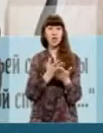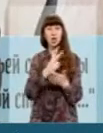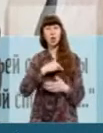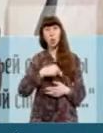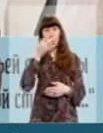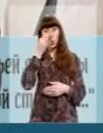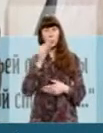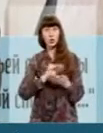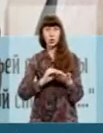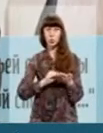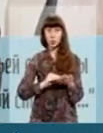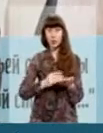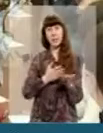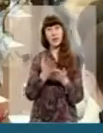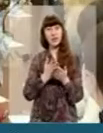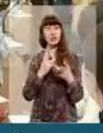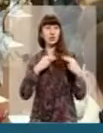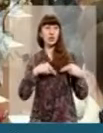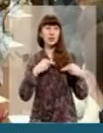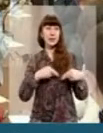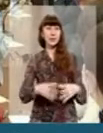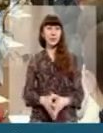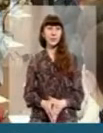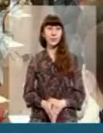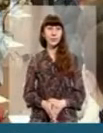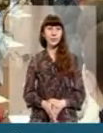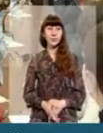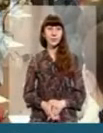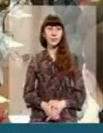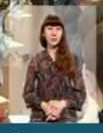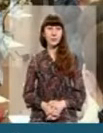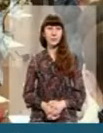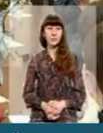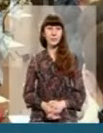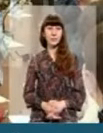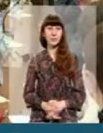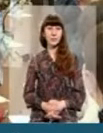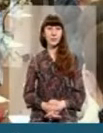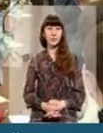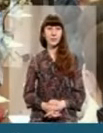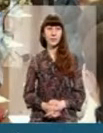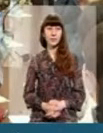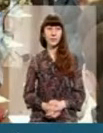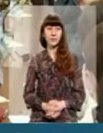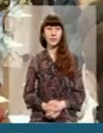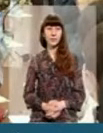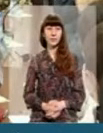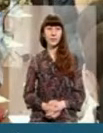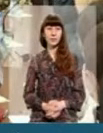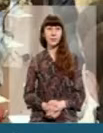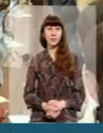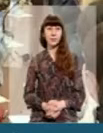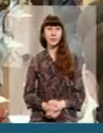опытные журналисты, политические деятели. Каждое мгновение. И еще на жизненном пути ты теряешь многое. Мечты,